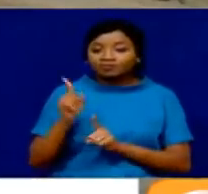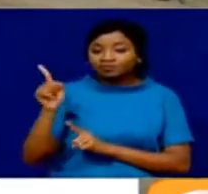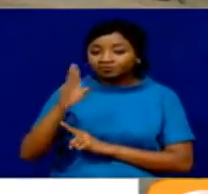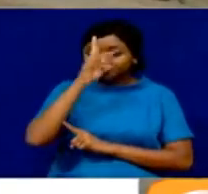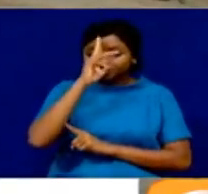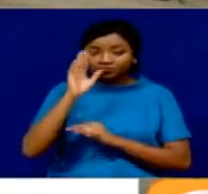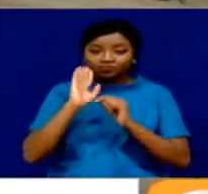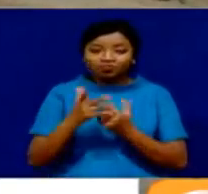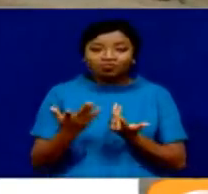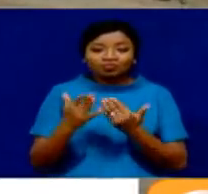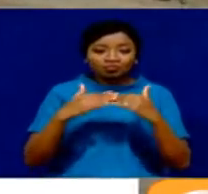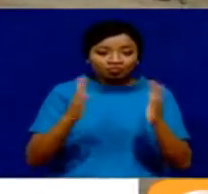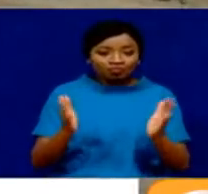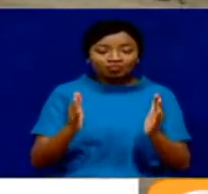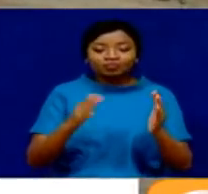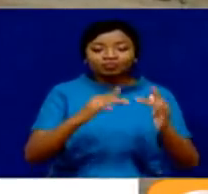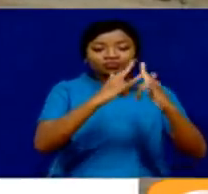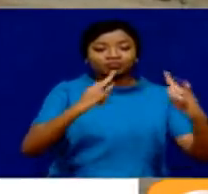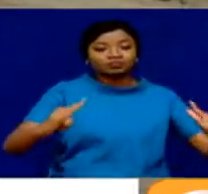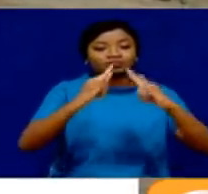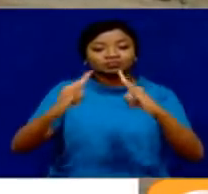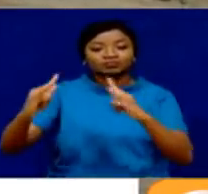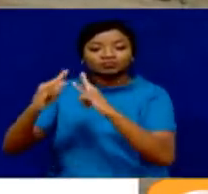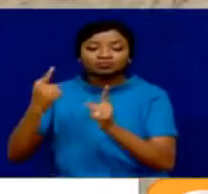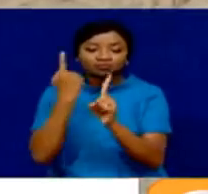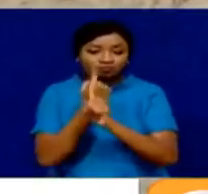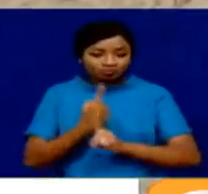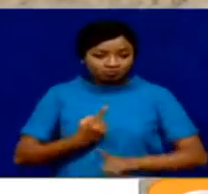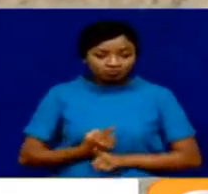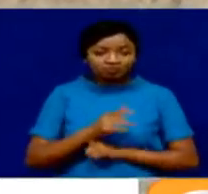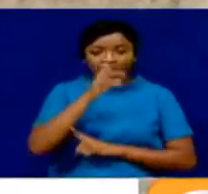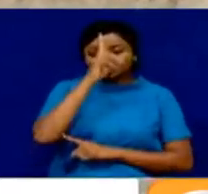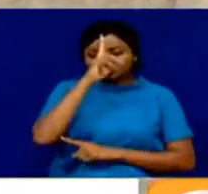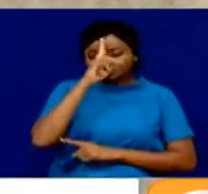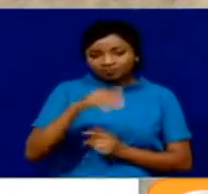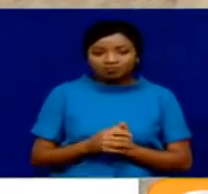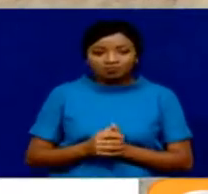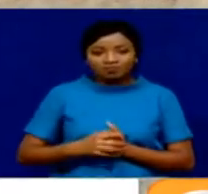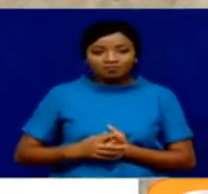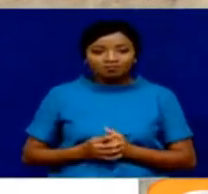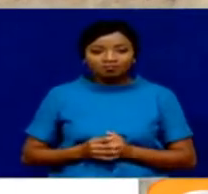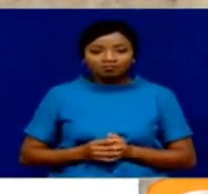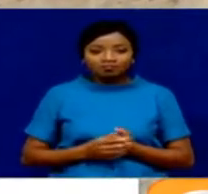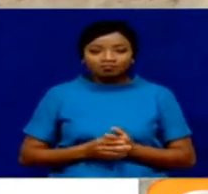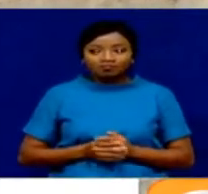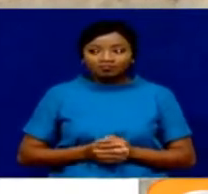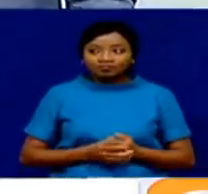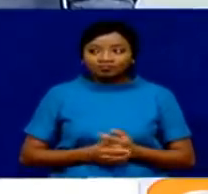wanatarajiwa kufungua kambi kadhaa za maafisa wa kitengo cha kukabili wizi wa mifugo, ASTU. Hassan Mugambi, Nipashe Wikendi.